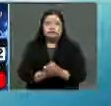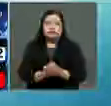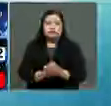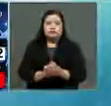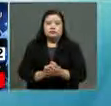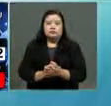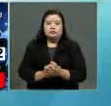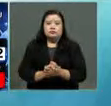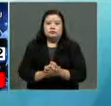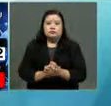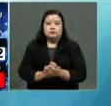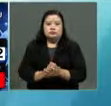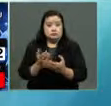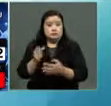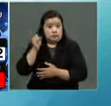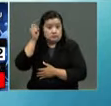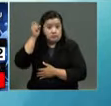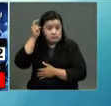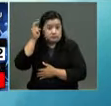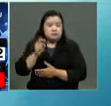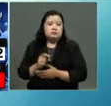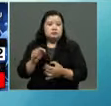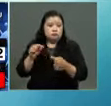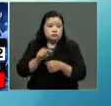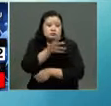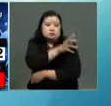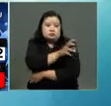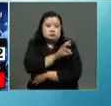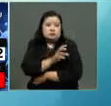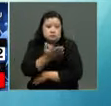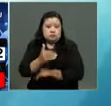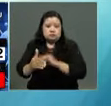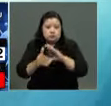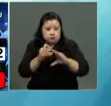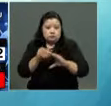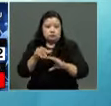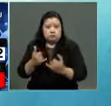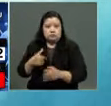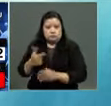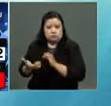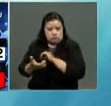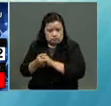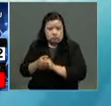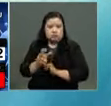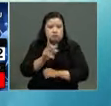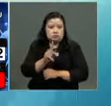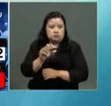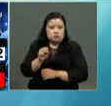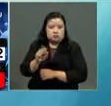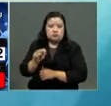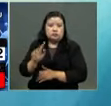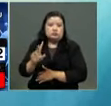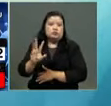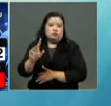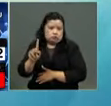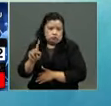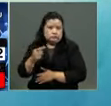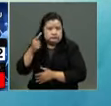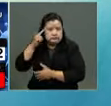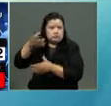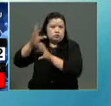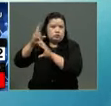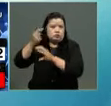ปีที่แล้วก็เกิดขึ้นแล้วครั้งนึงครับแต่เขานี้มาเป็นภาษาไทยแค่นั้นเองนะครับก็ก็เรื่องSMSก็ชัดเจนนะครับว่าทางกสทช.แล้วก็ยังสืบอยู่นะครับส่วนเรื่อง SMSfrom website